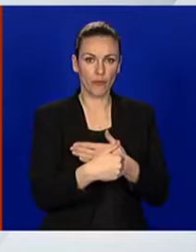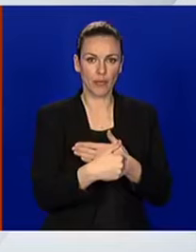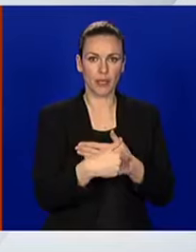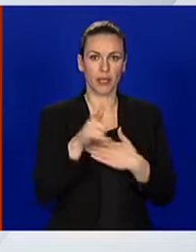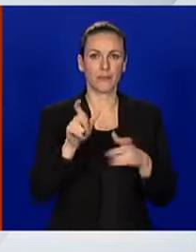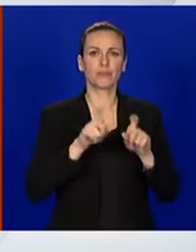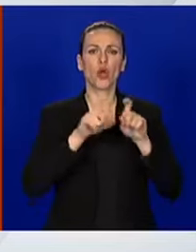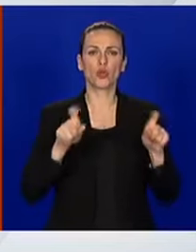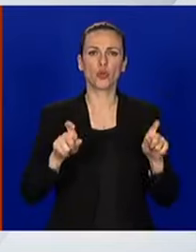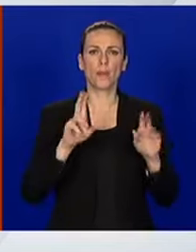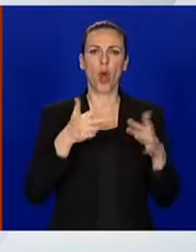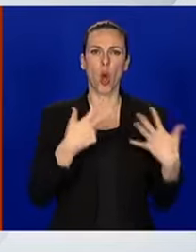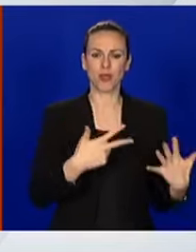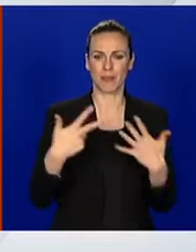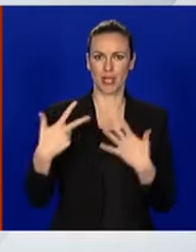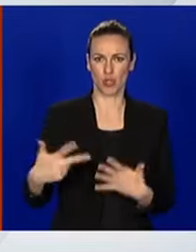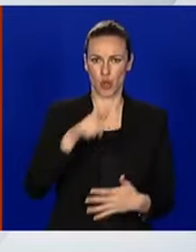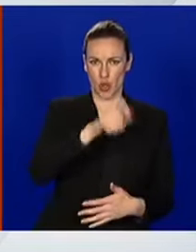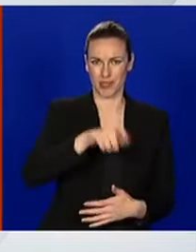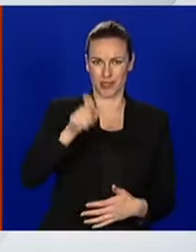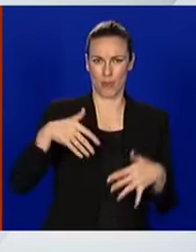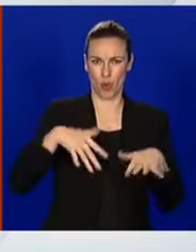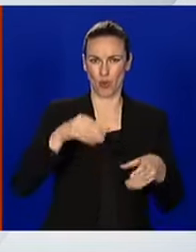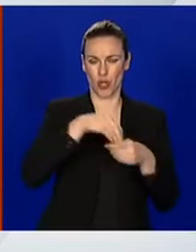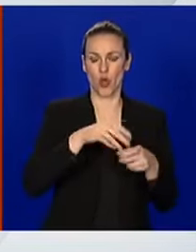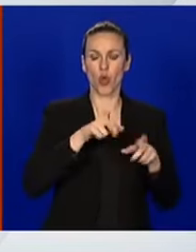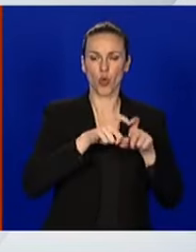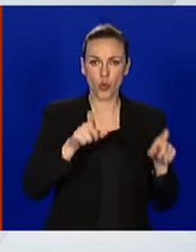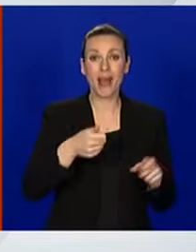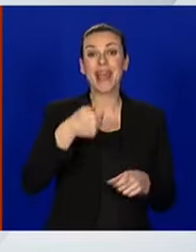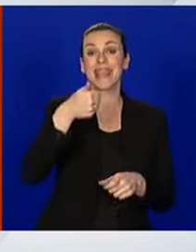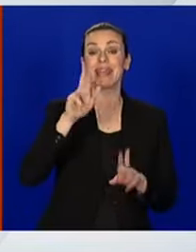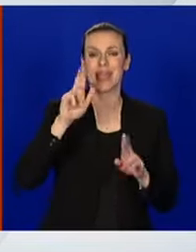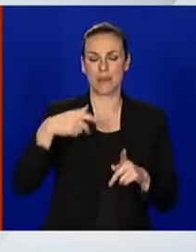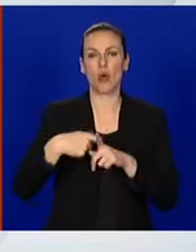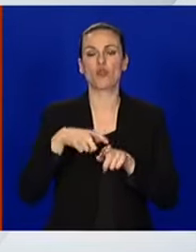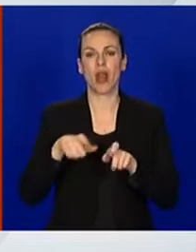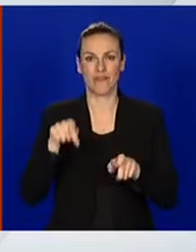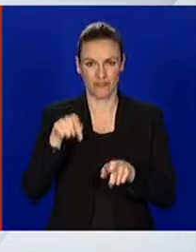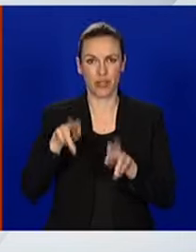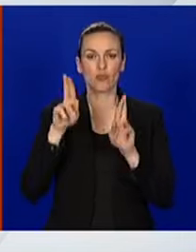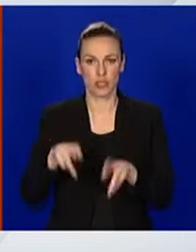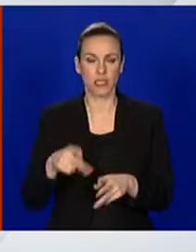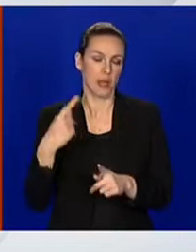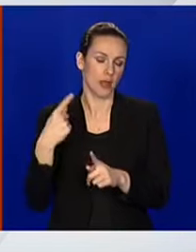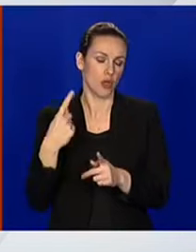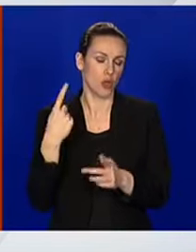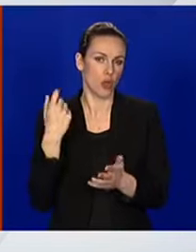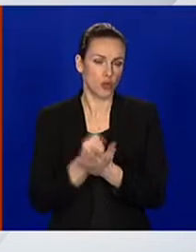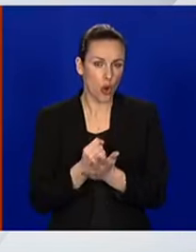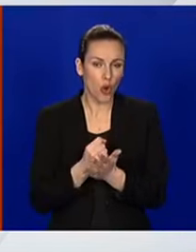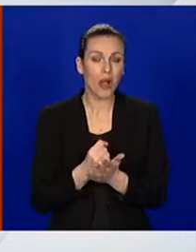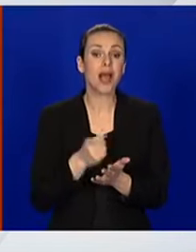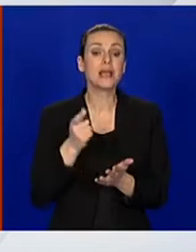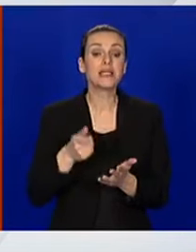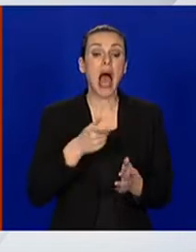domu imamo 88 štićenika, jedan je pozitivan od njih i jučer tijekom dana su